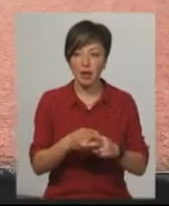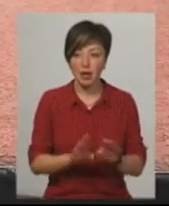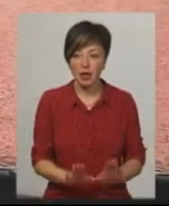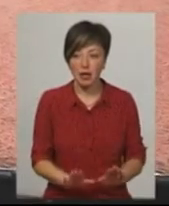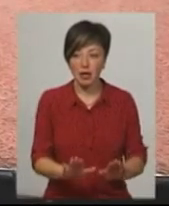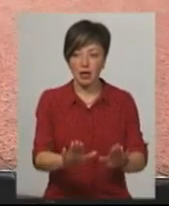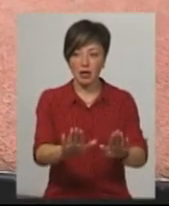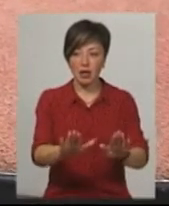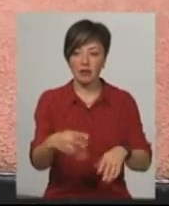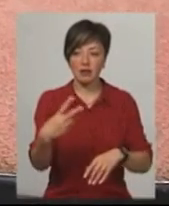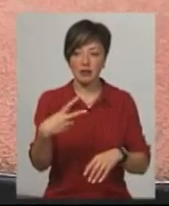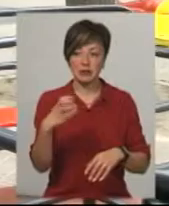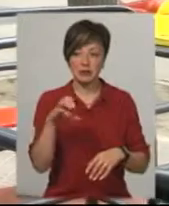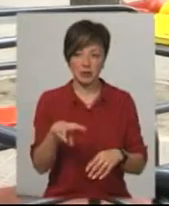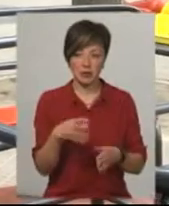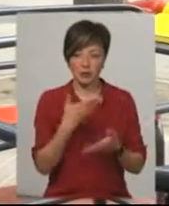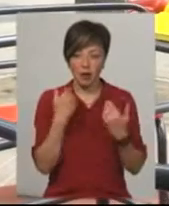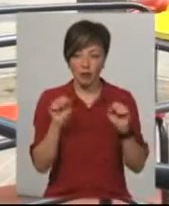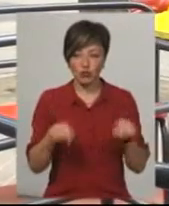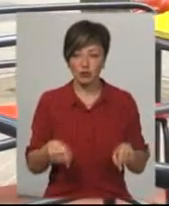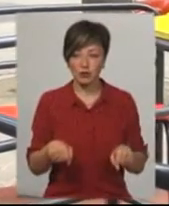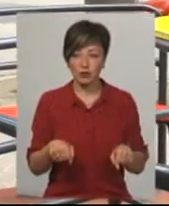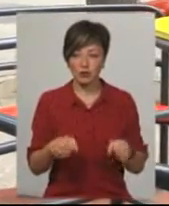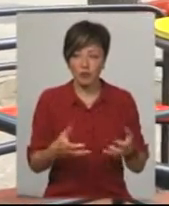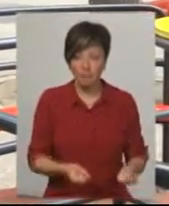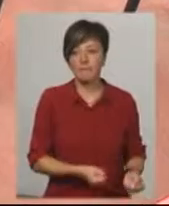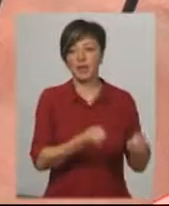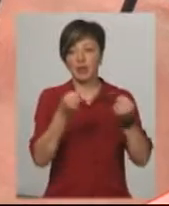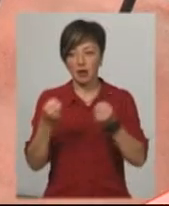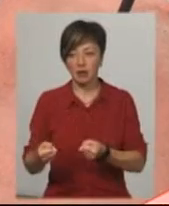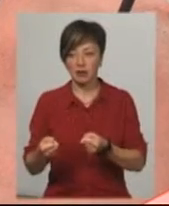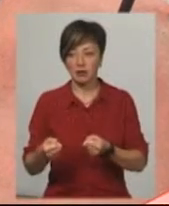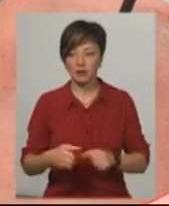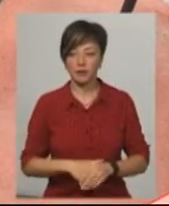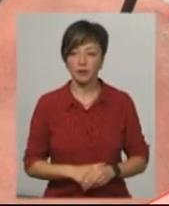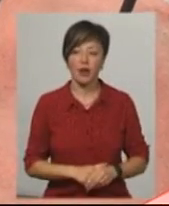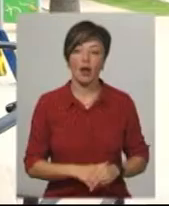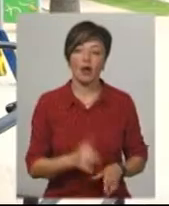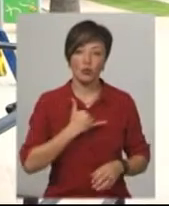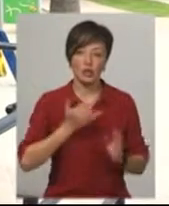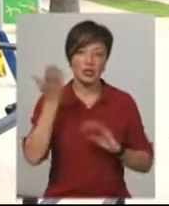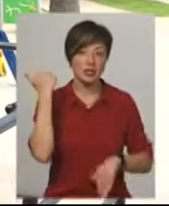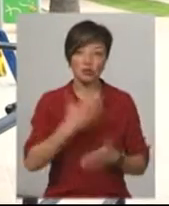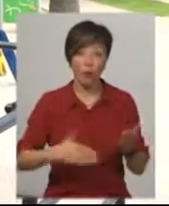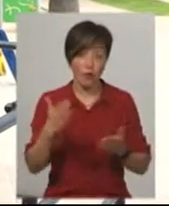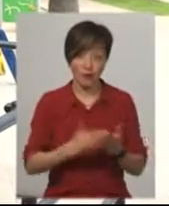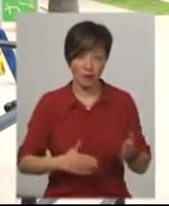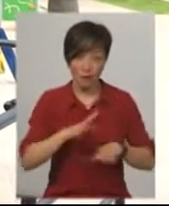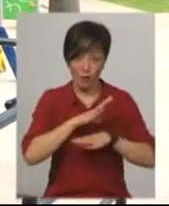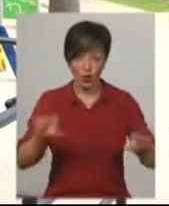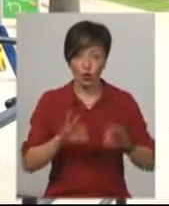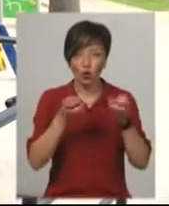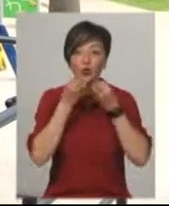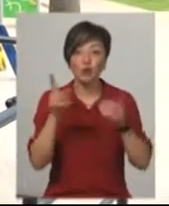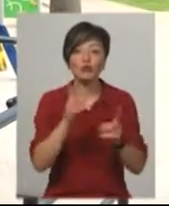сантиметрів 20. Є батьки, які не мають можливості, наприклад, підняти дитину. У нас раніше взагалі нічого не було. То добре,